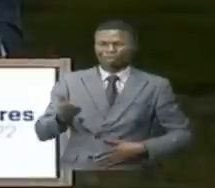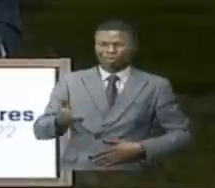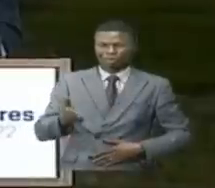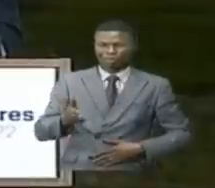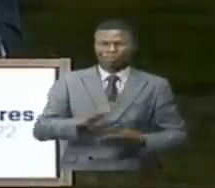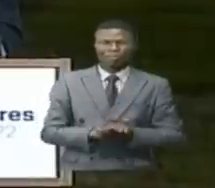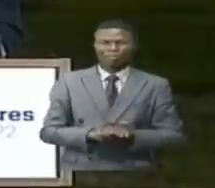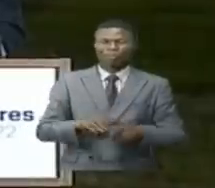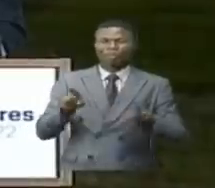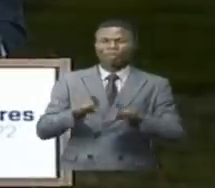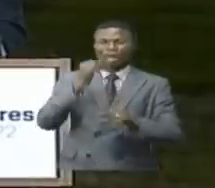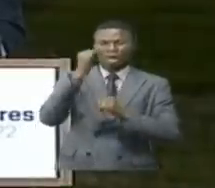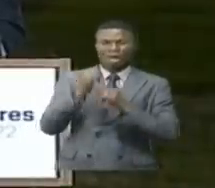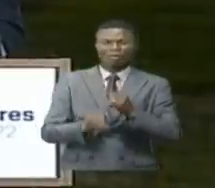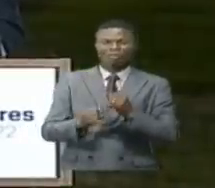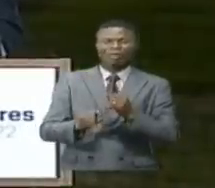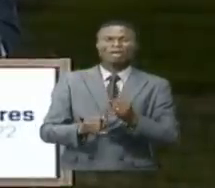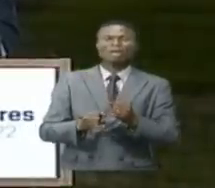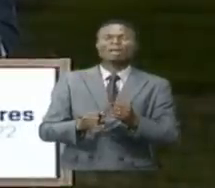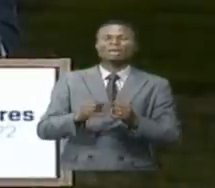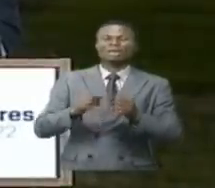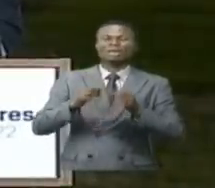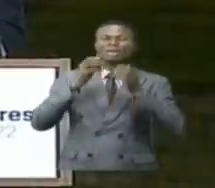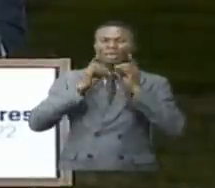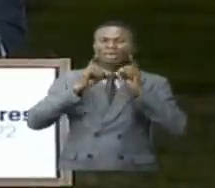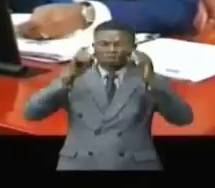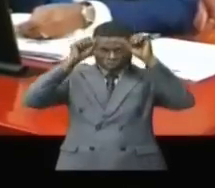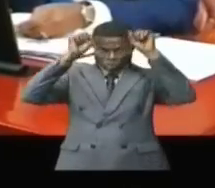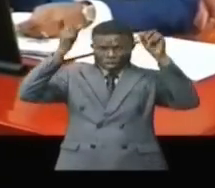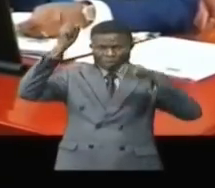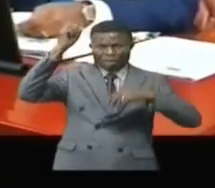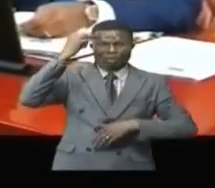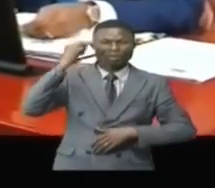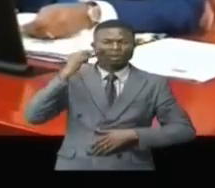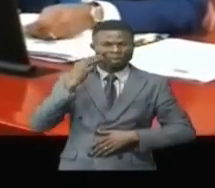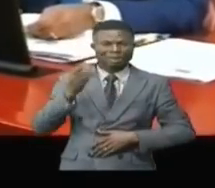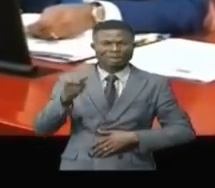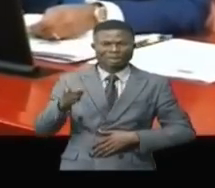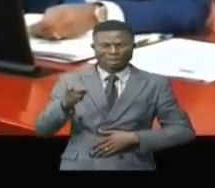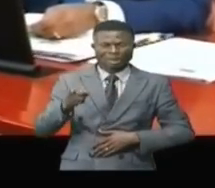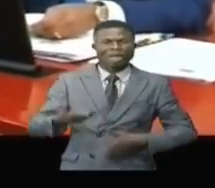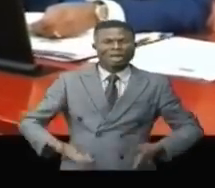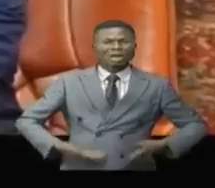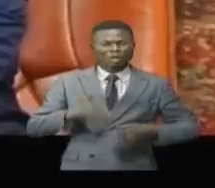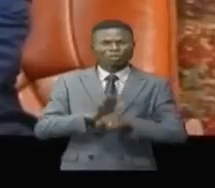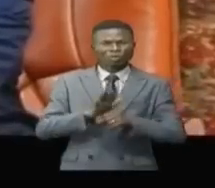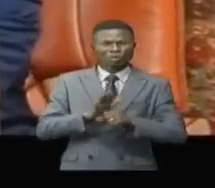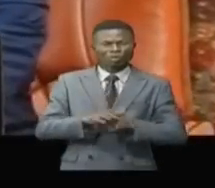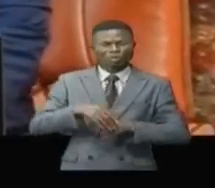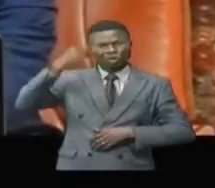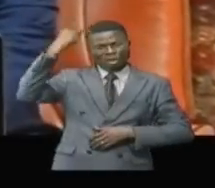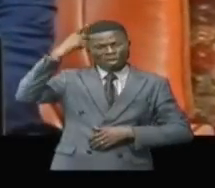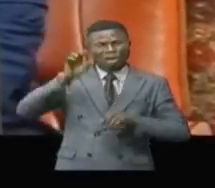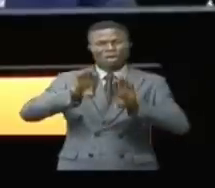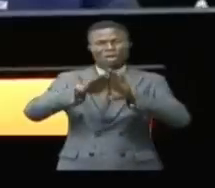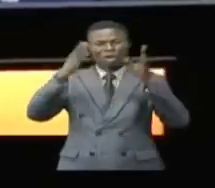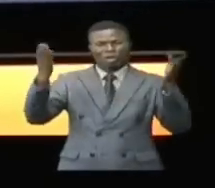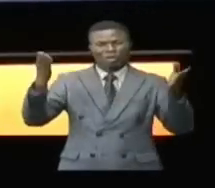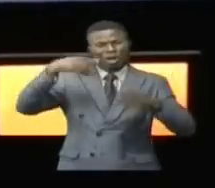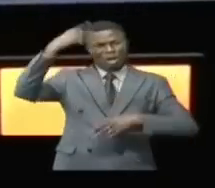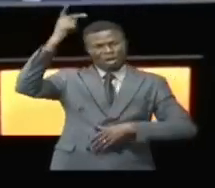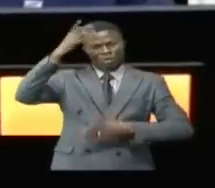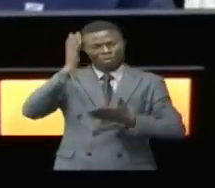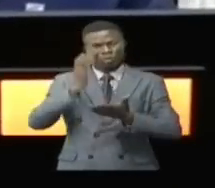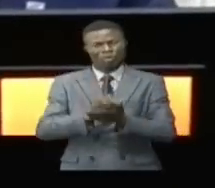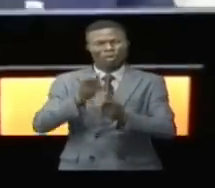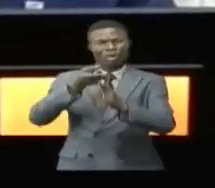Avant de clore son propos, le Premier ministre et chef du gouvernement a salué la politique d'ouverture diplomatique